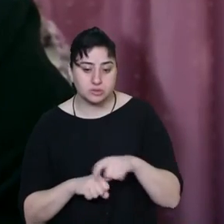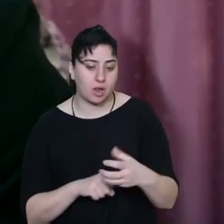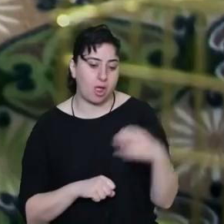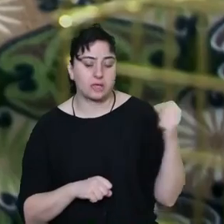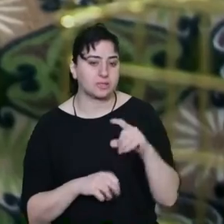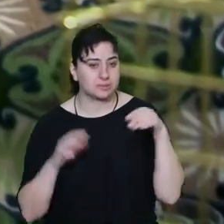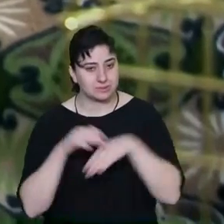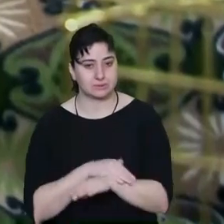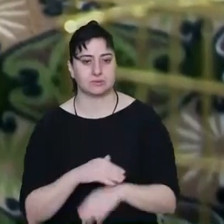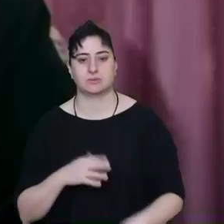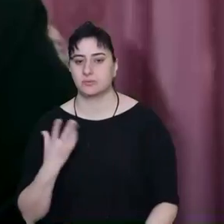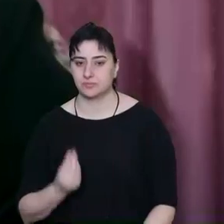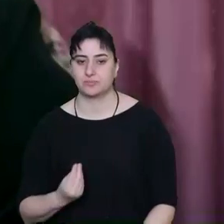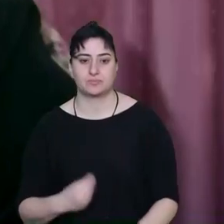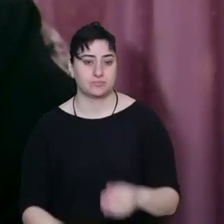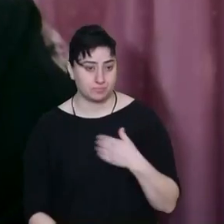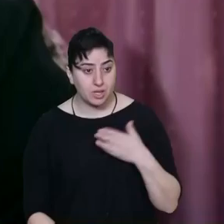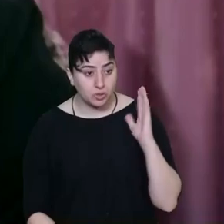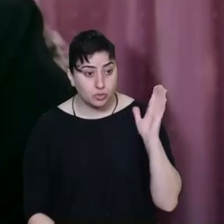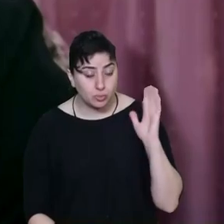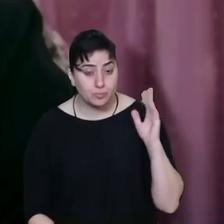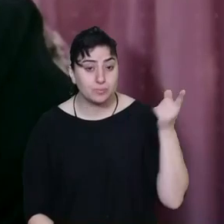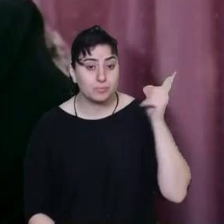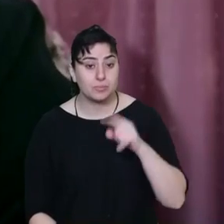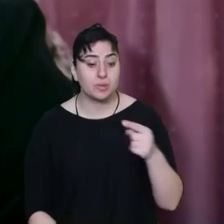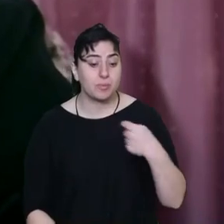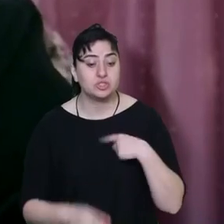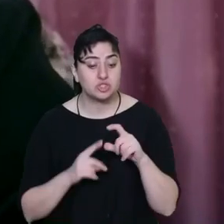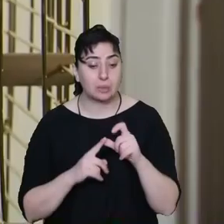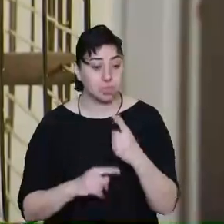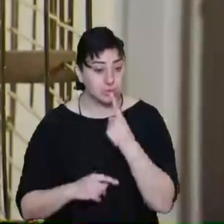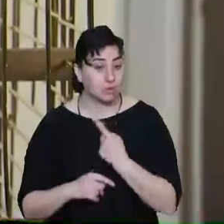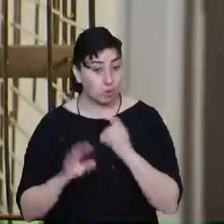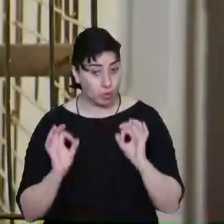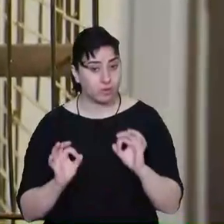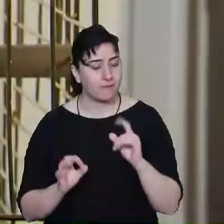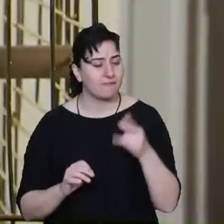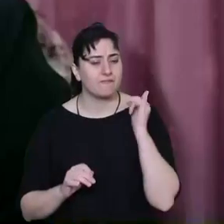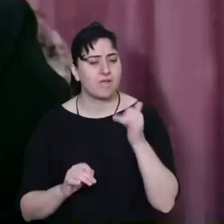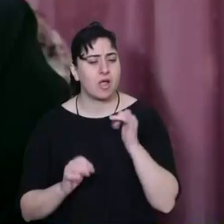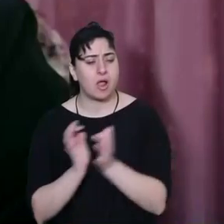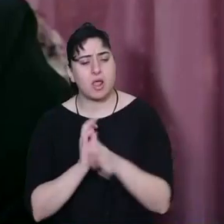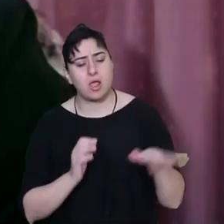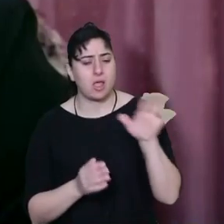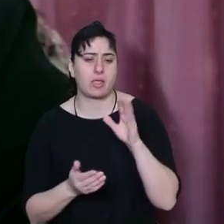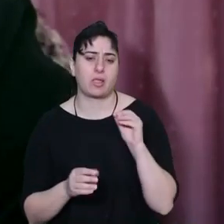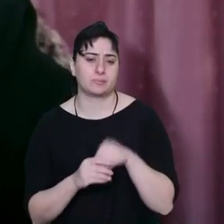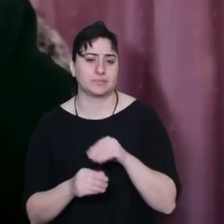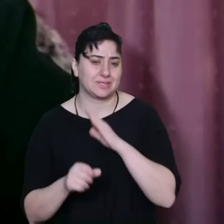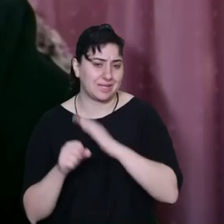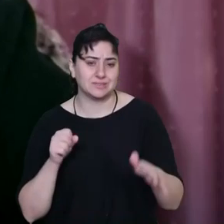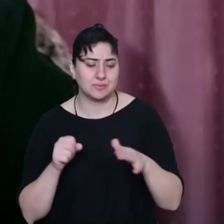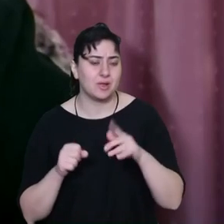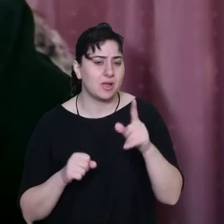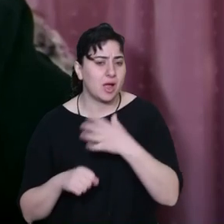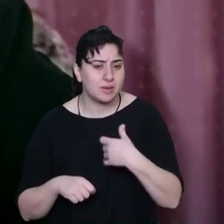sakla tamam mı? Tamam dayıcığım. Oğlum ben gidiyorum, bir daha bana şapşal değilsen senin yedi sülaleni keserim. Bütün